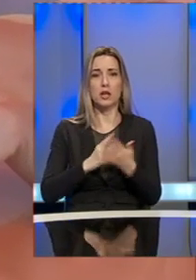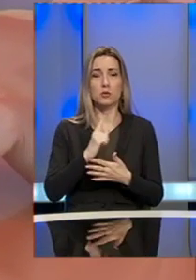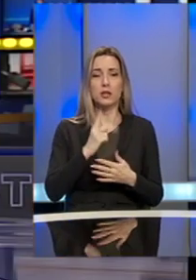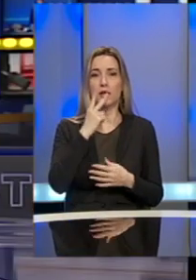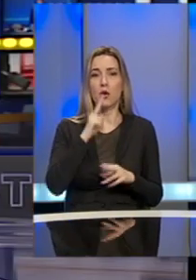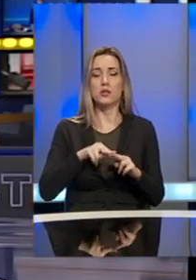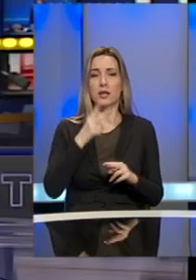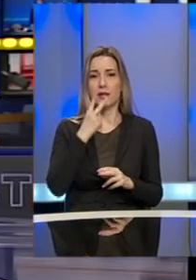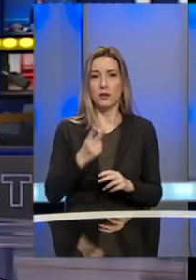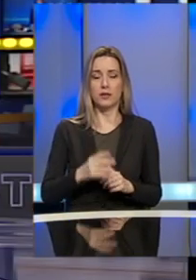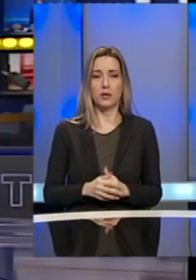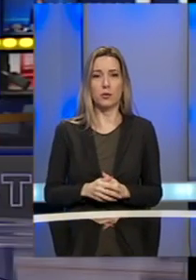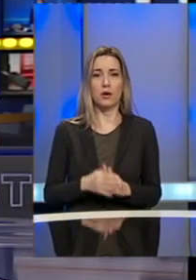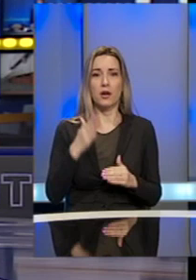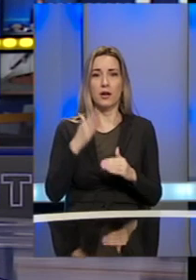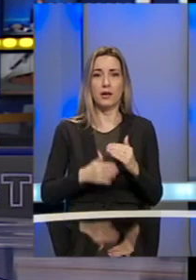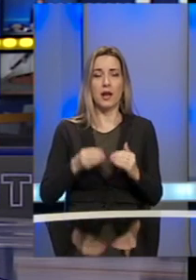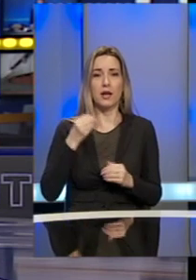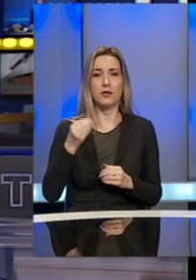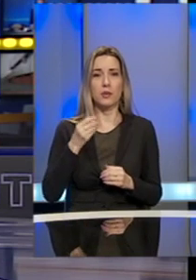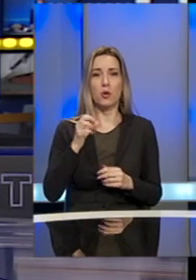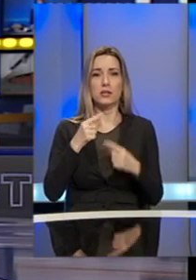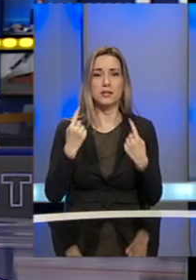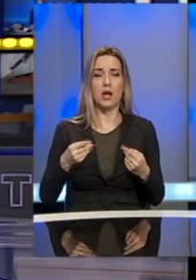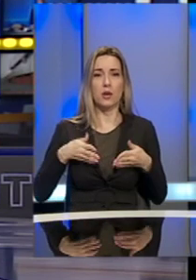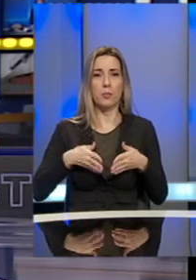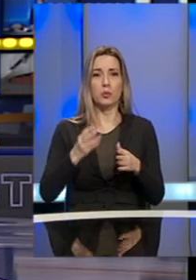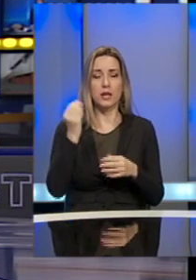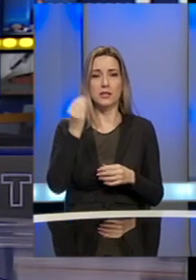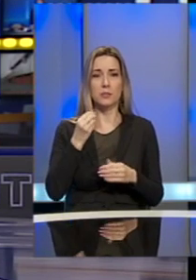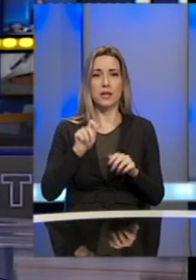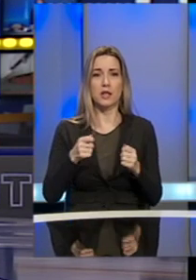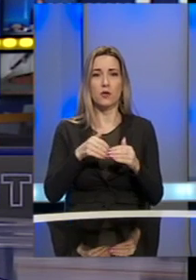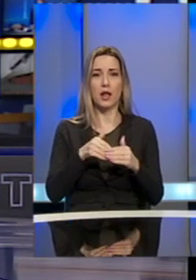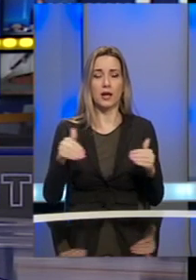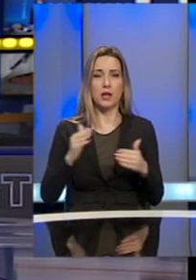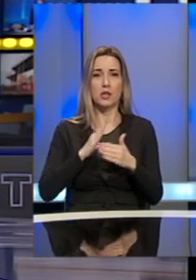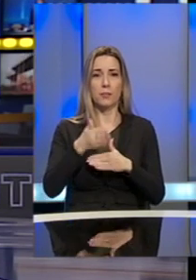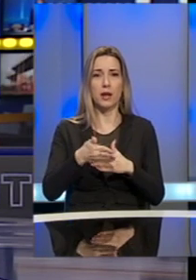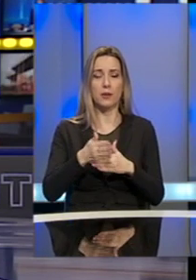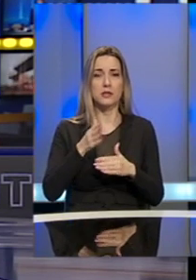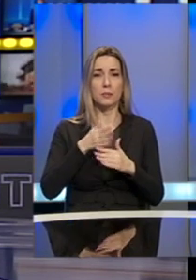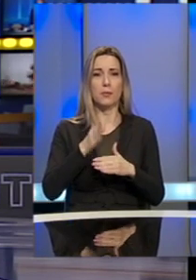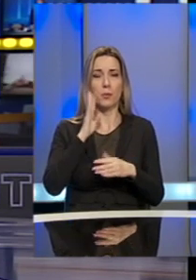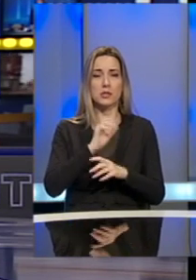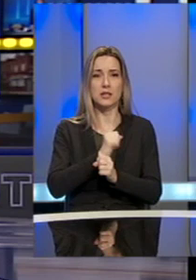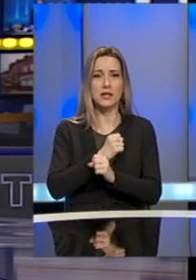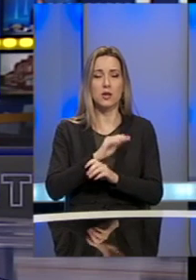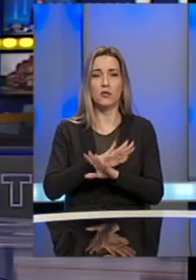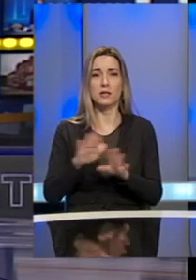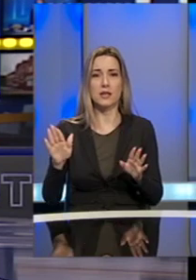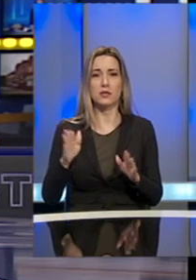vidimo. Pred kraj vijesti informacija o stanju na putevima. Srbija je zatvorila granične prelaze prema Bosni i Hercegovini za